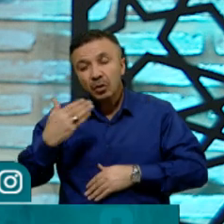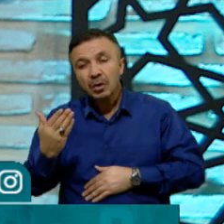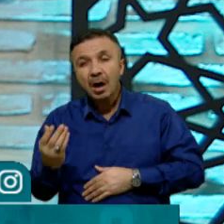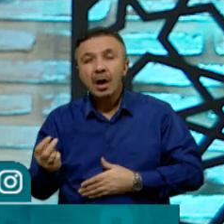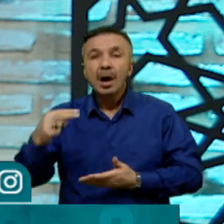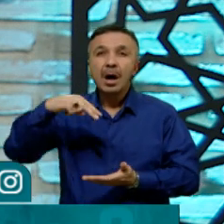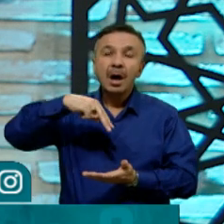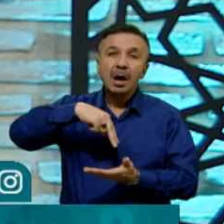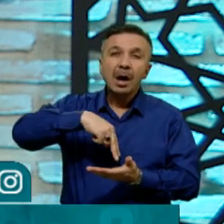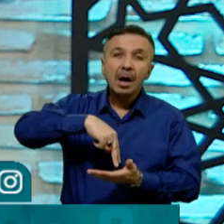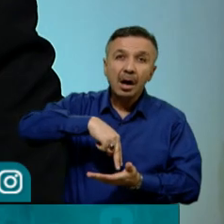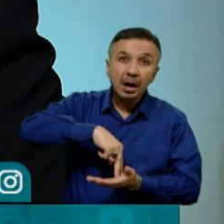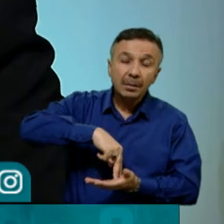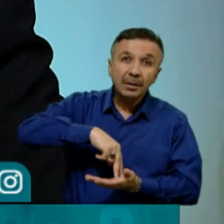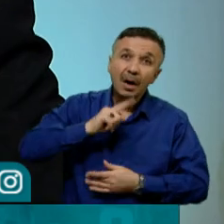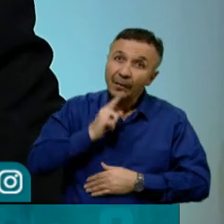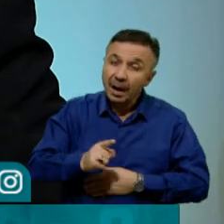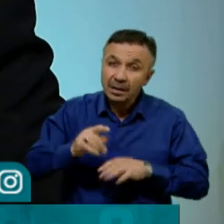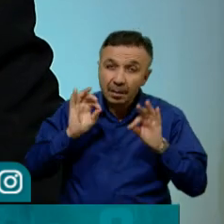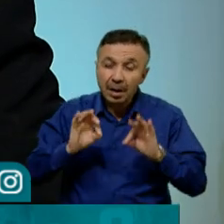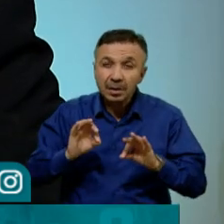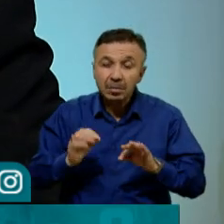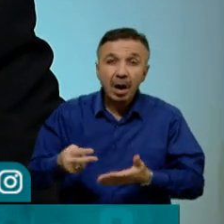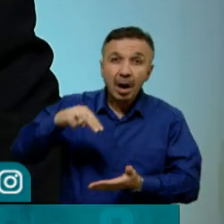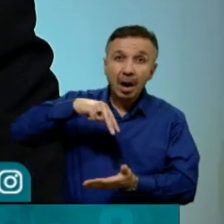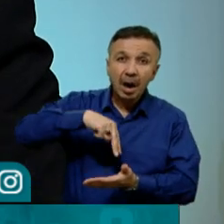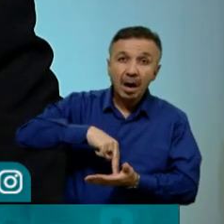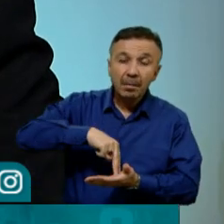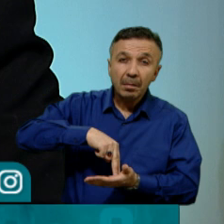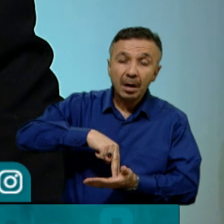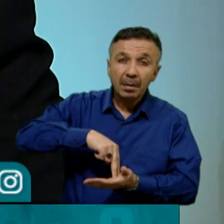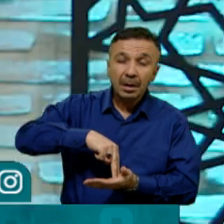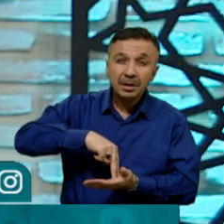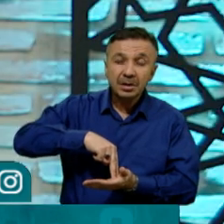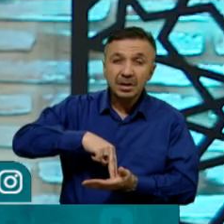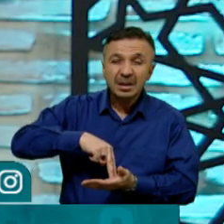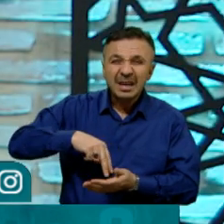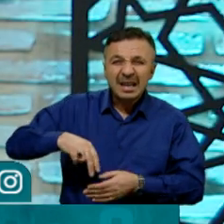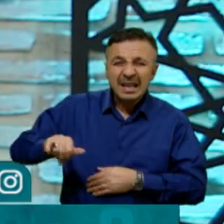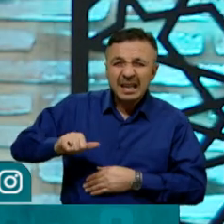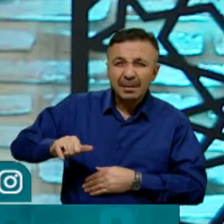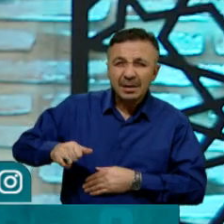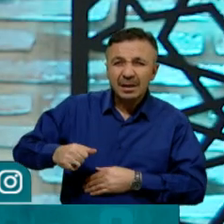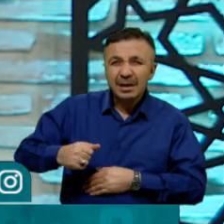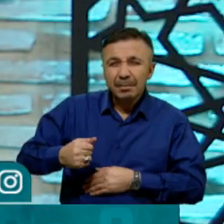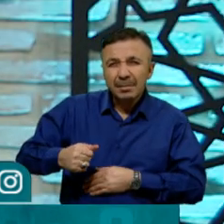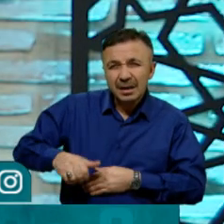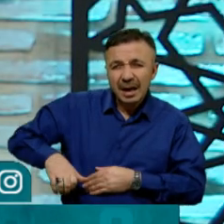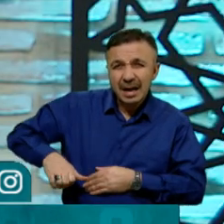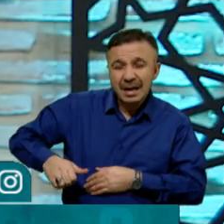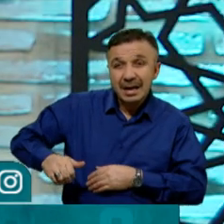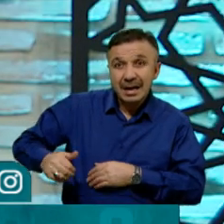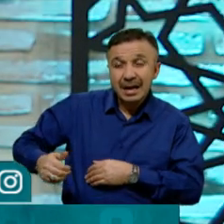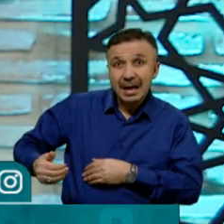kalkıp da fazla başlayacağım ayağa kalkmak için yanındaki bir çek yapsam bir şeyden tutup takmamız abi